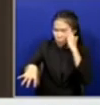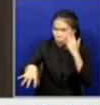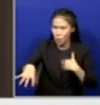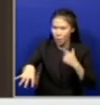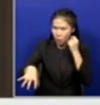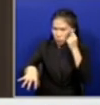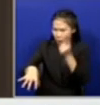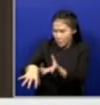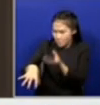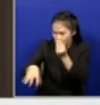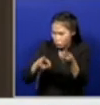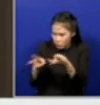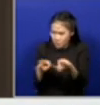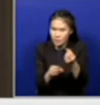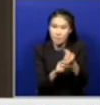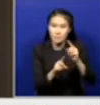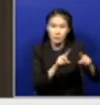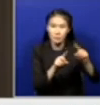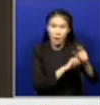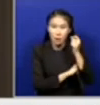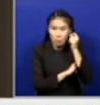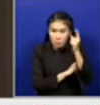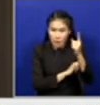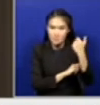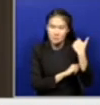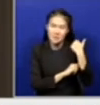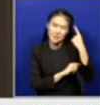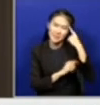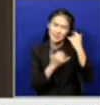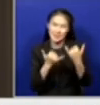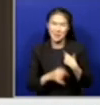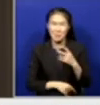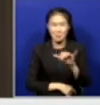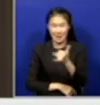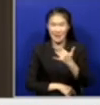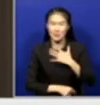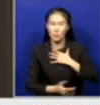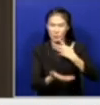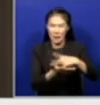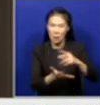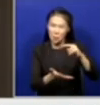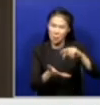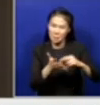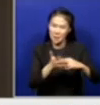รับทราบนะไม่งั้นคงไม่ถึงอย่างที่ผมได้กราบเรียนนะครับ